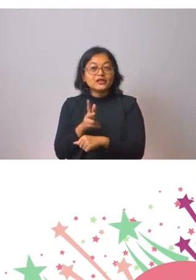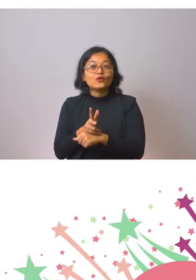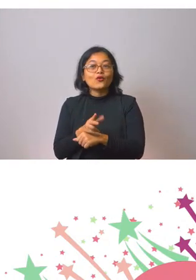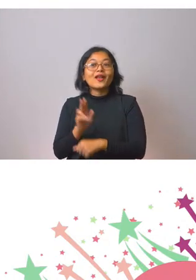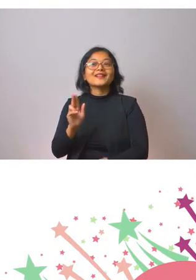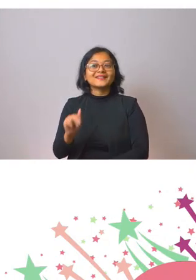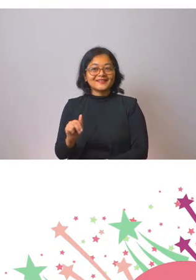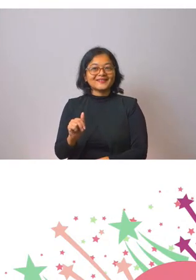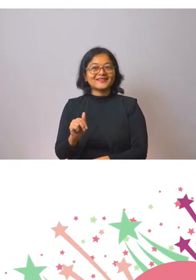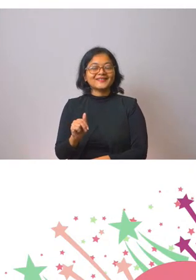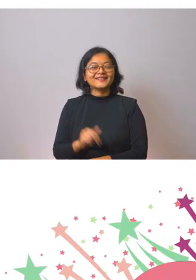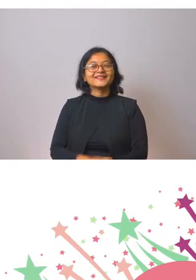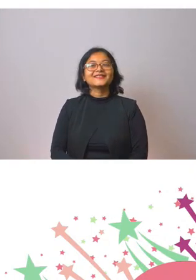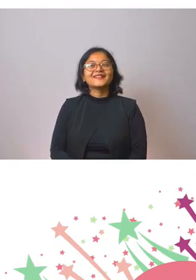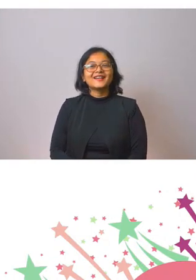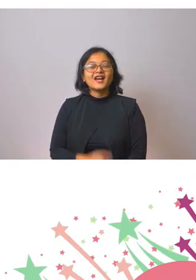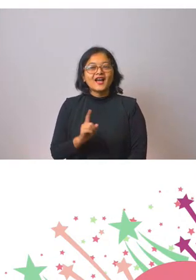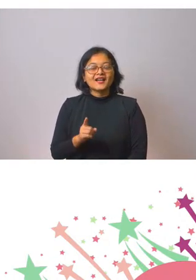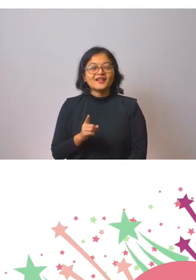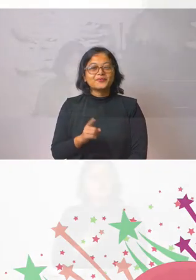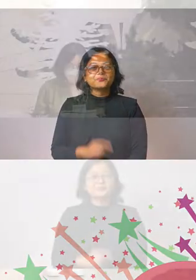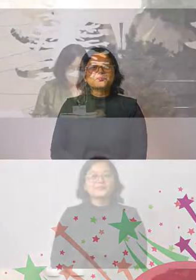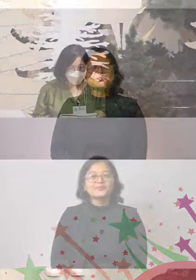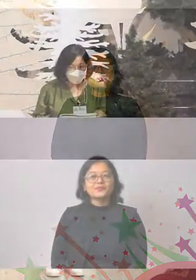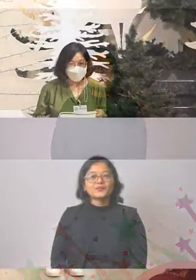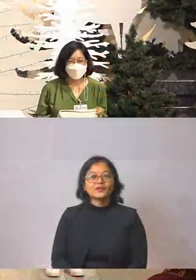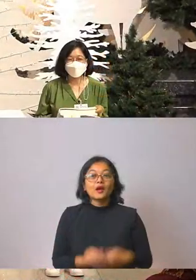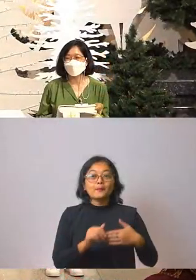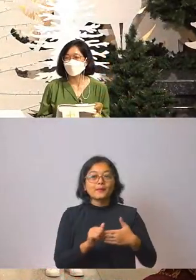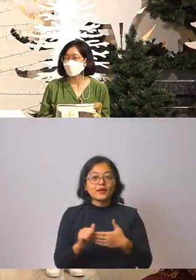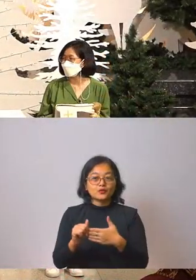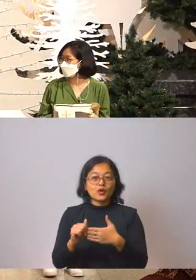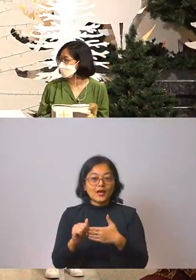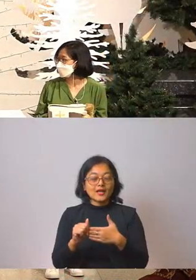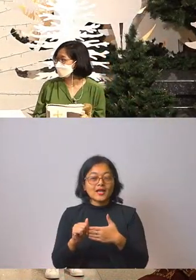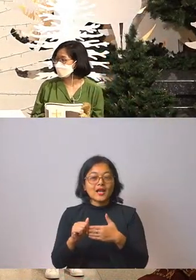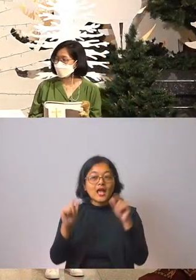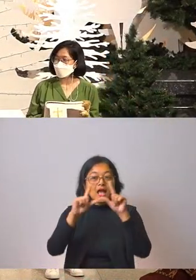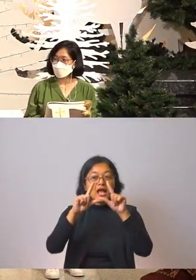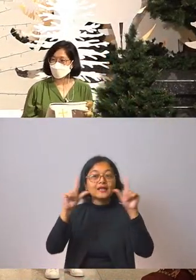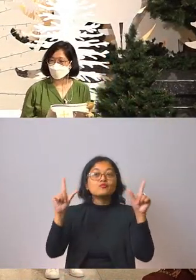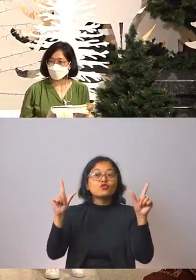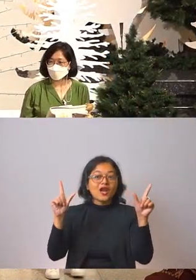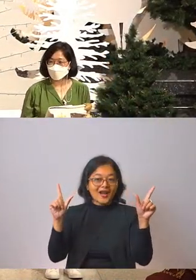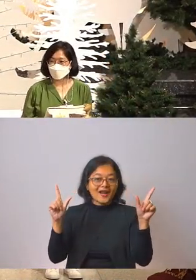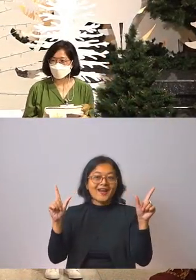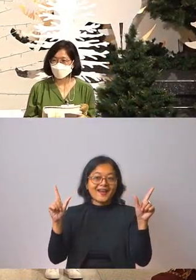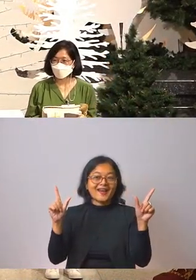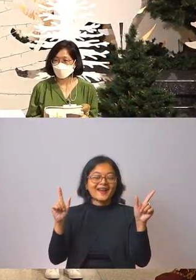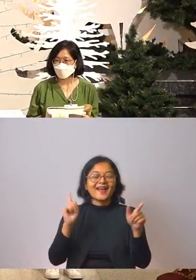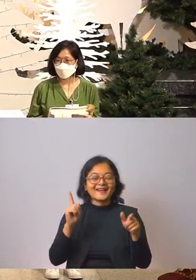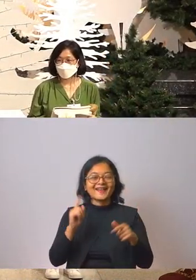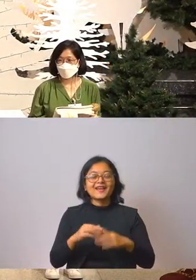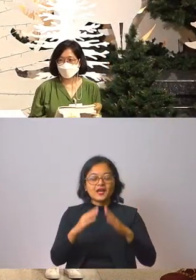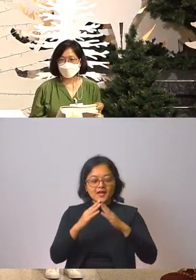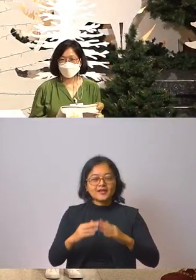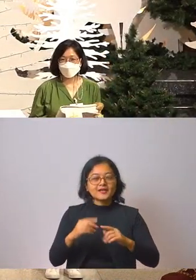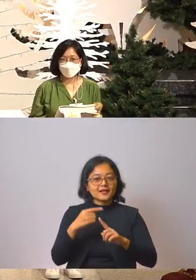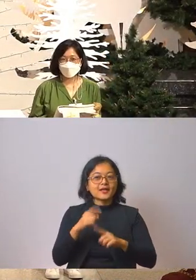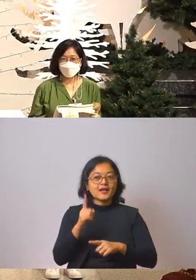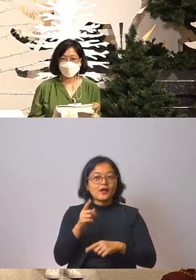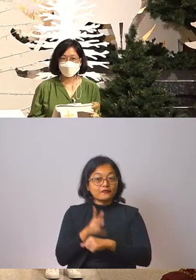Kita akan mendengarkan panduan liburan bagi Bapak Ibu yang mau liburan. Gereja mengimbau Bapak Ibu untuk menyimak satu video ini